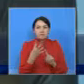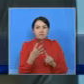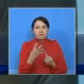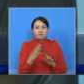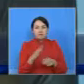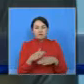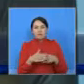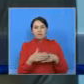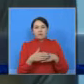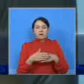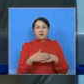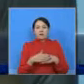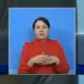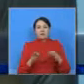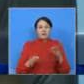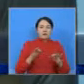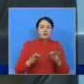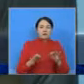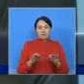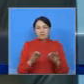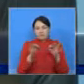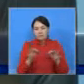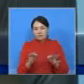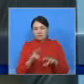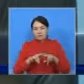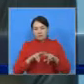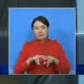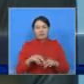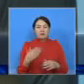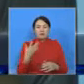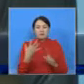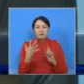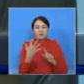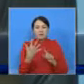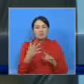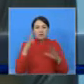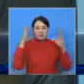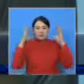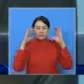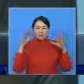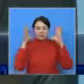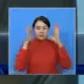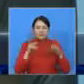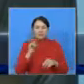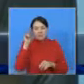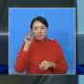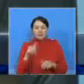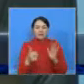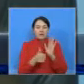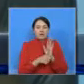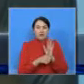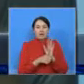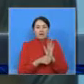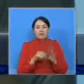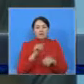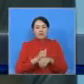жазасын өтеп отырғандар немесе сотталғандар. Бесінші, студенттер, медреседегі оқушылар. Алтыншы,